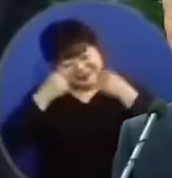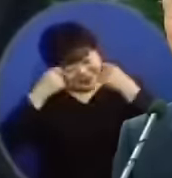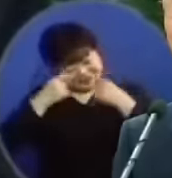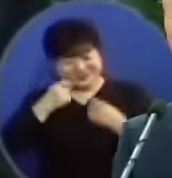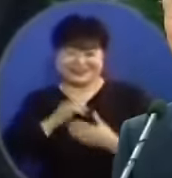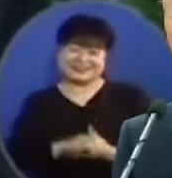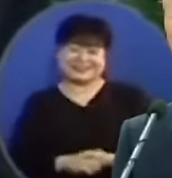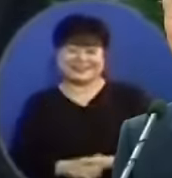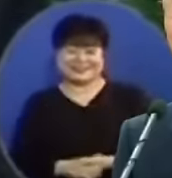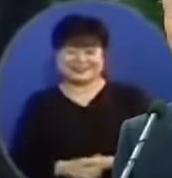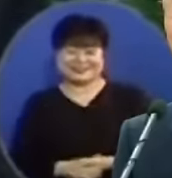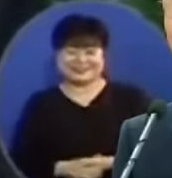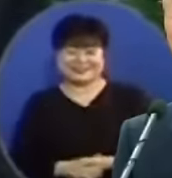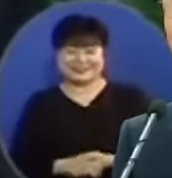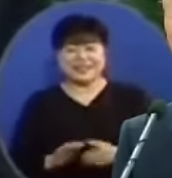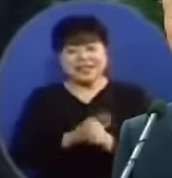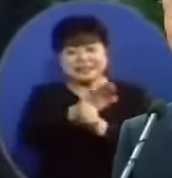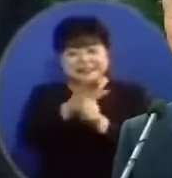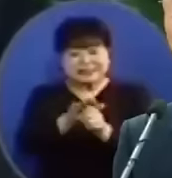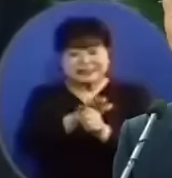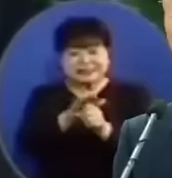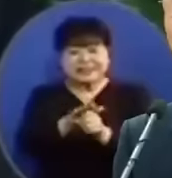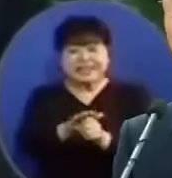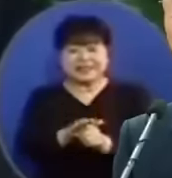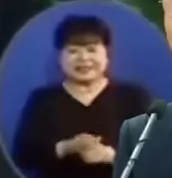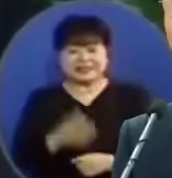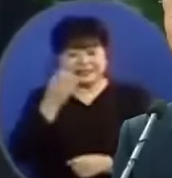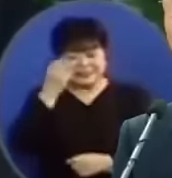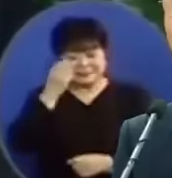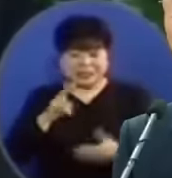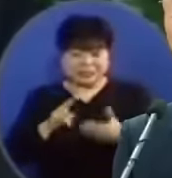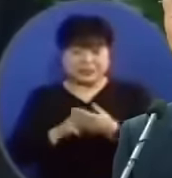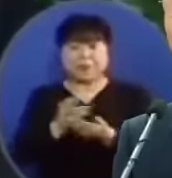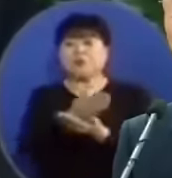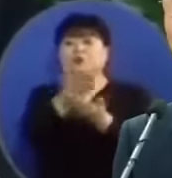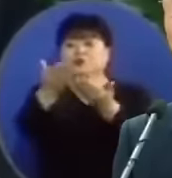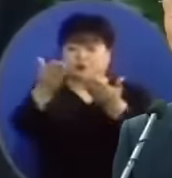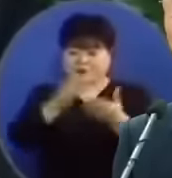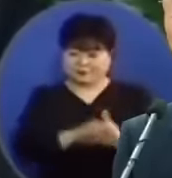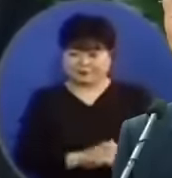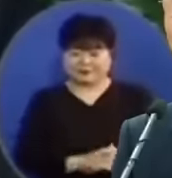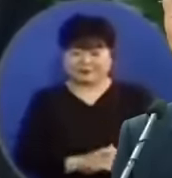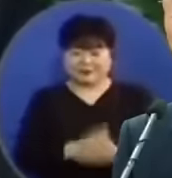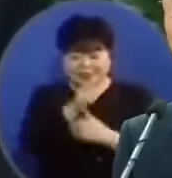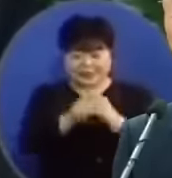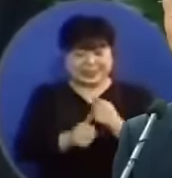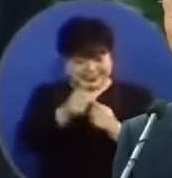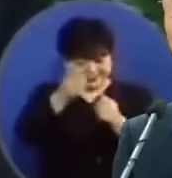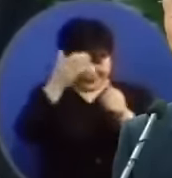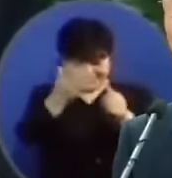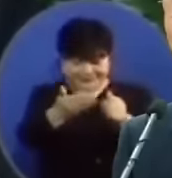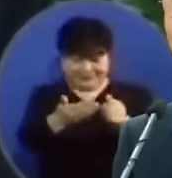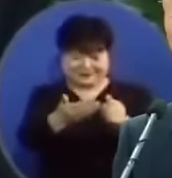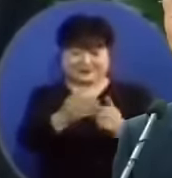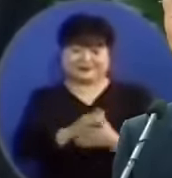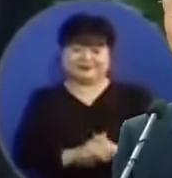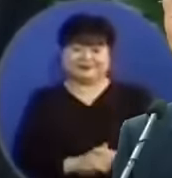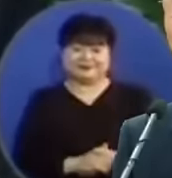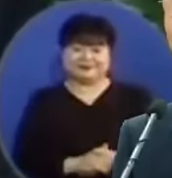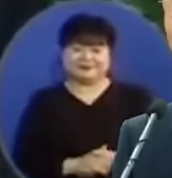즐겁습니다. 사랑은 이와 같은 신비한 역사를 베풀어주는 것입니다. 하나님이